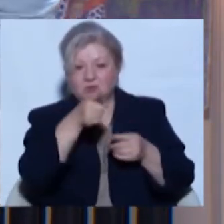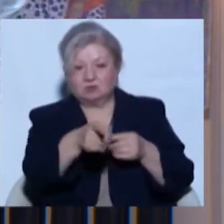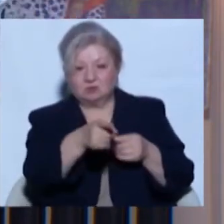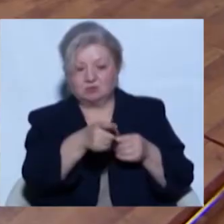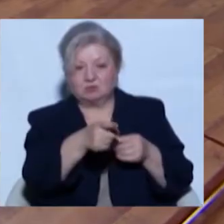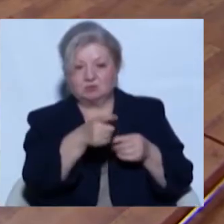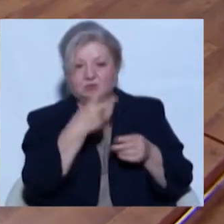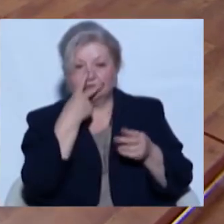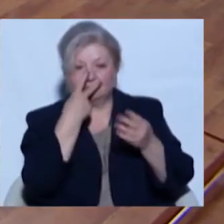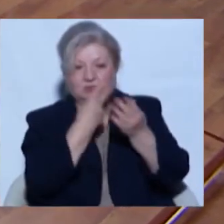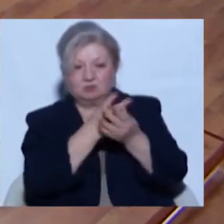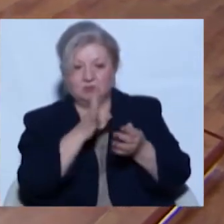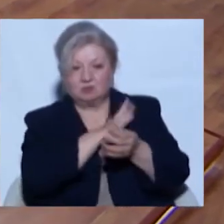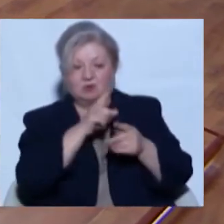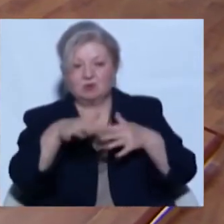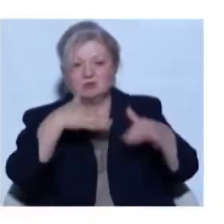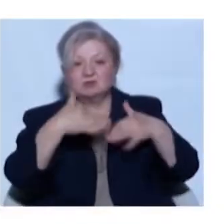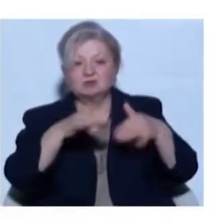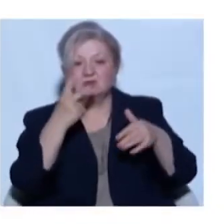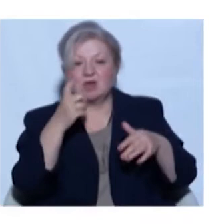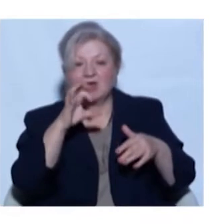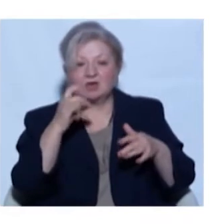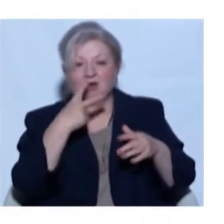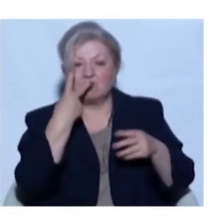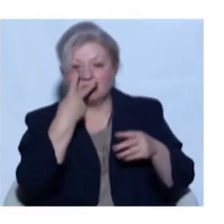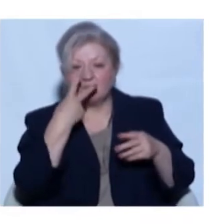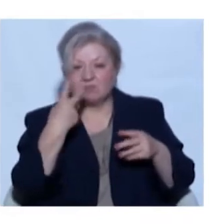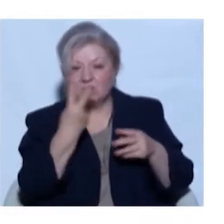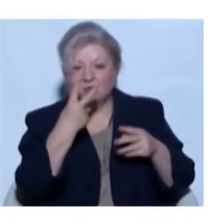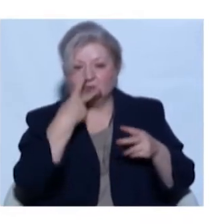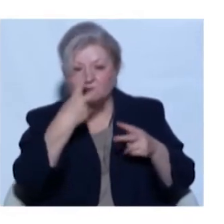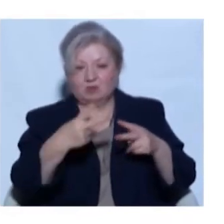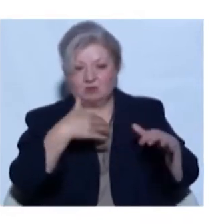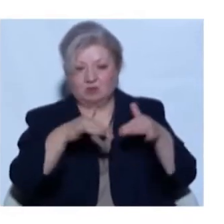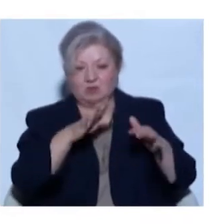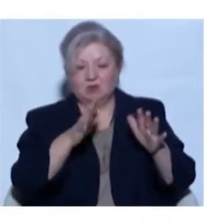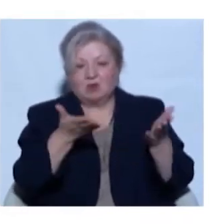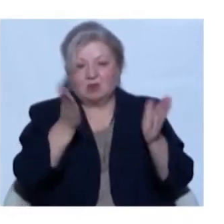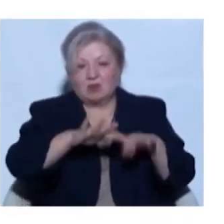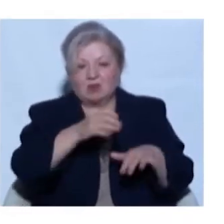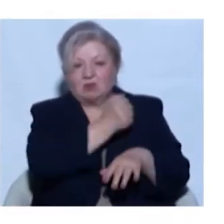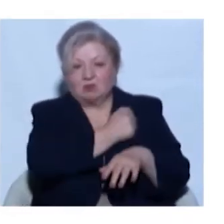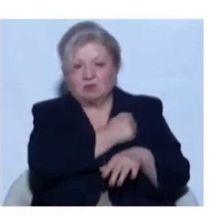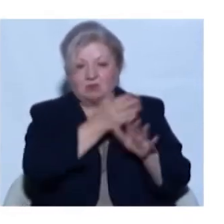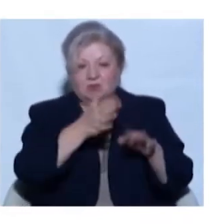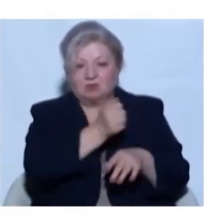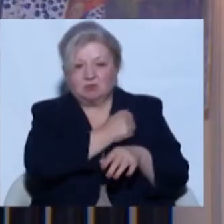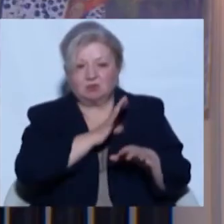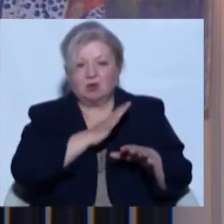დროინდელი საქართველოს მთელი სისუსტე. ერეკლე მეურემ წანისის ველზე მხოლოდ 5000 კაცი გამოიყვანა. აქედან